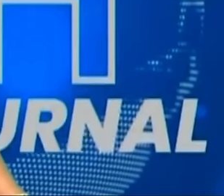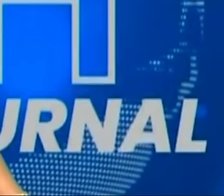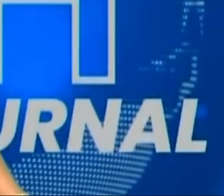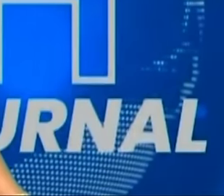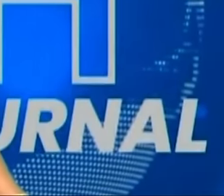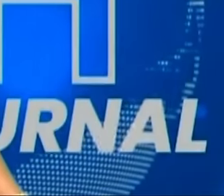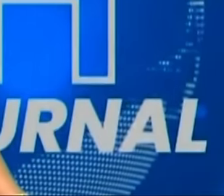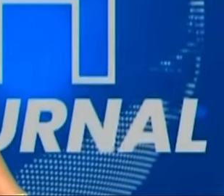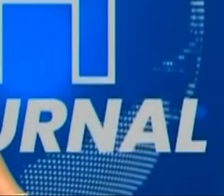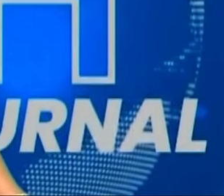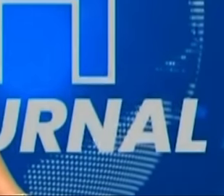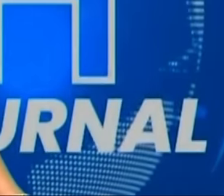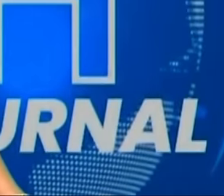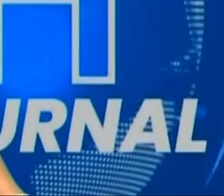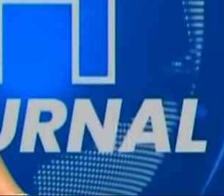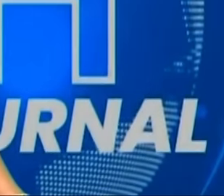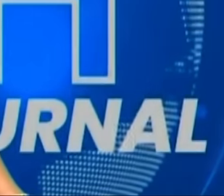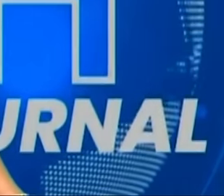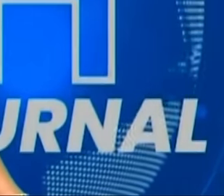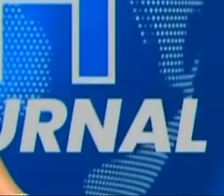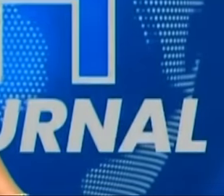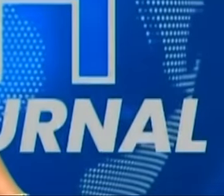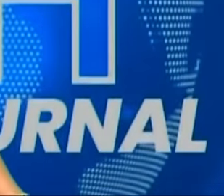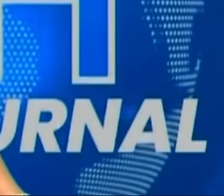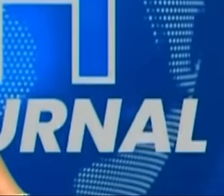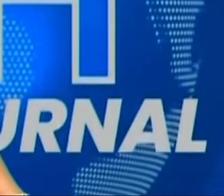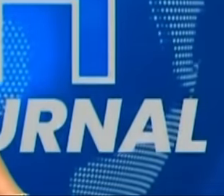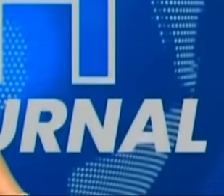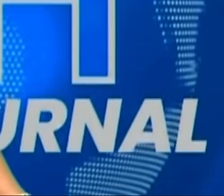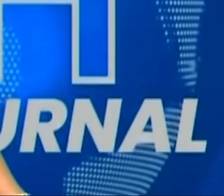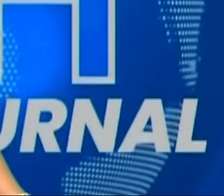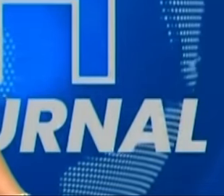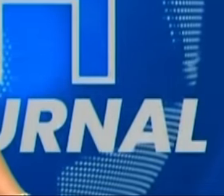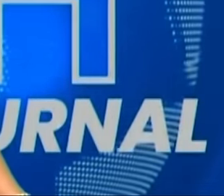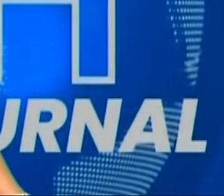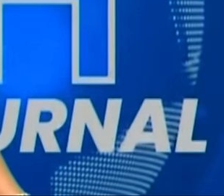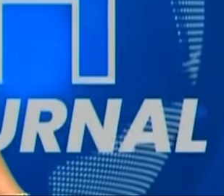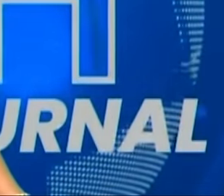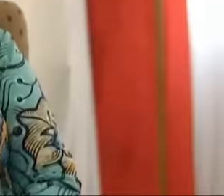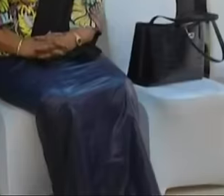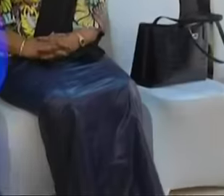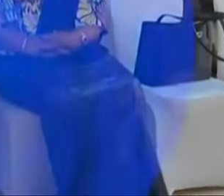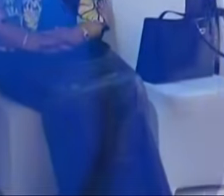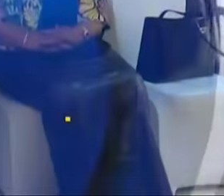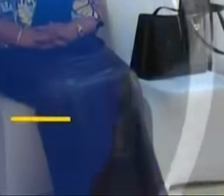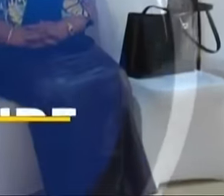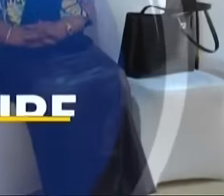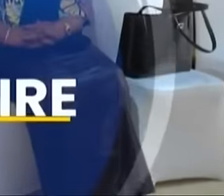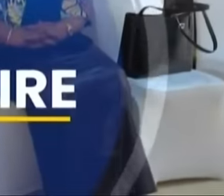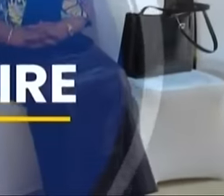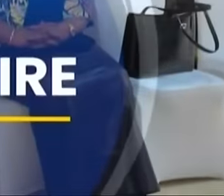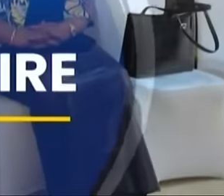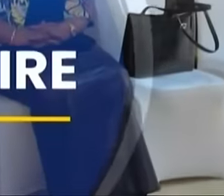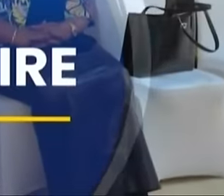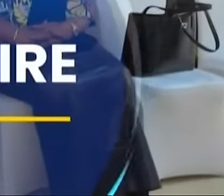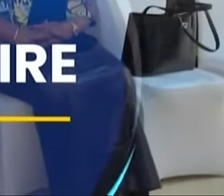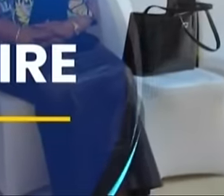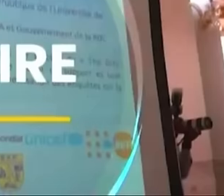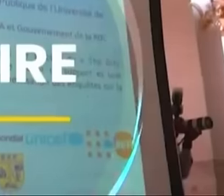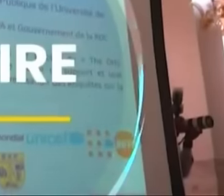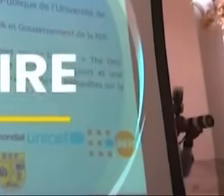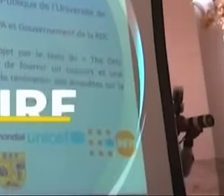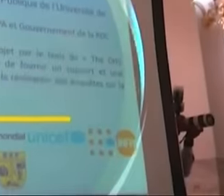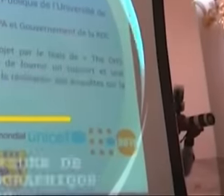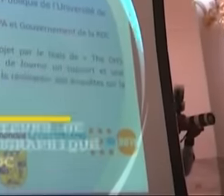Grand est notre plaisir de vous retrouver, mesdames et messieurs, bonsoir. À la une de ce 20h, présentation ce mardi des